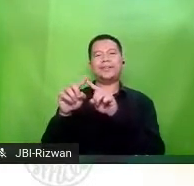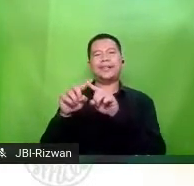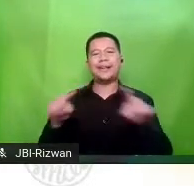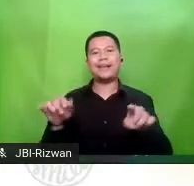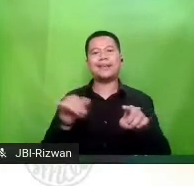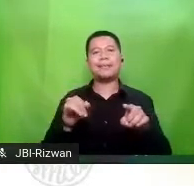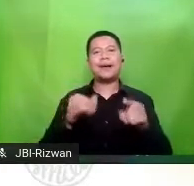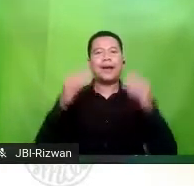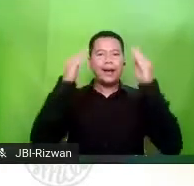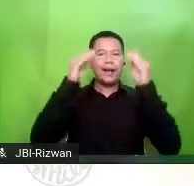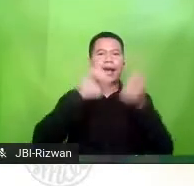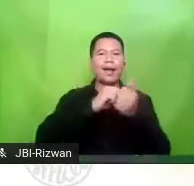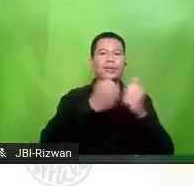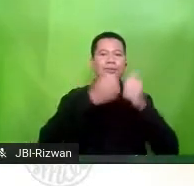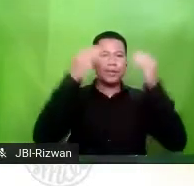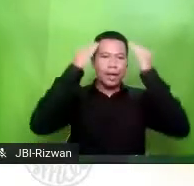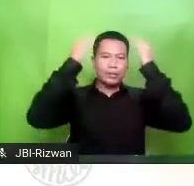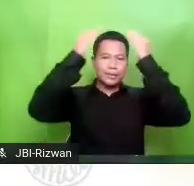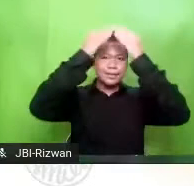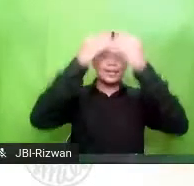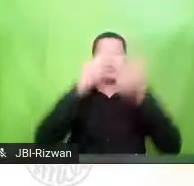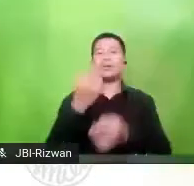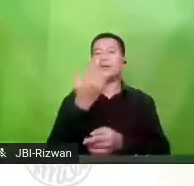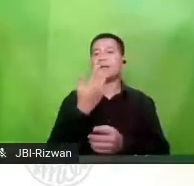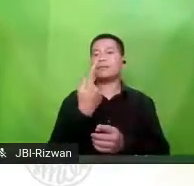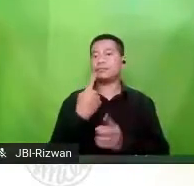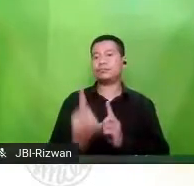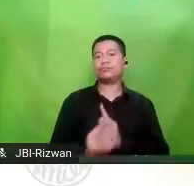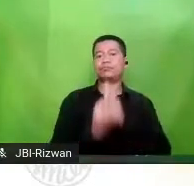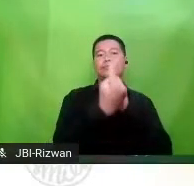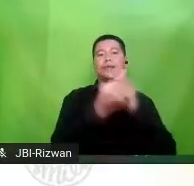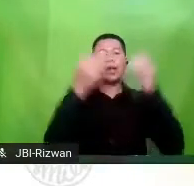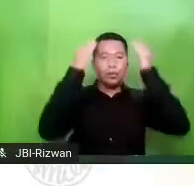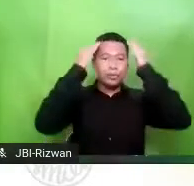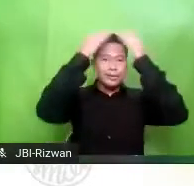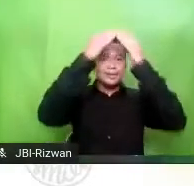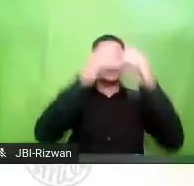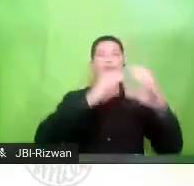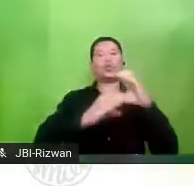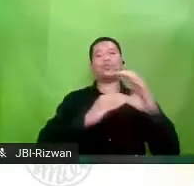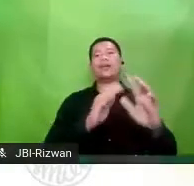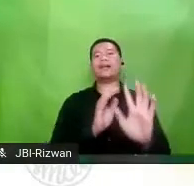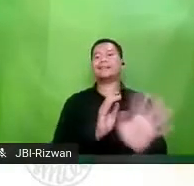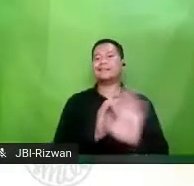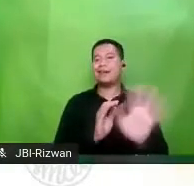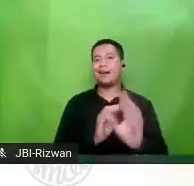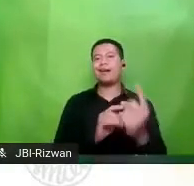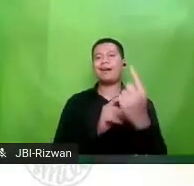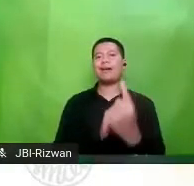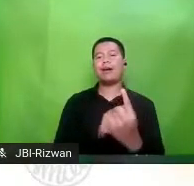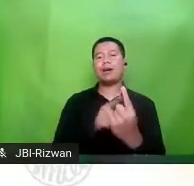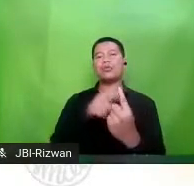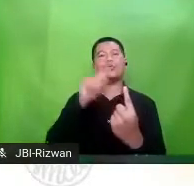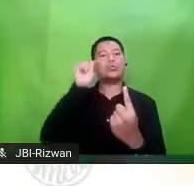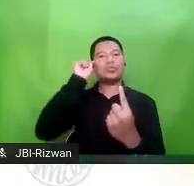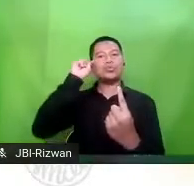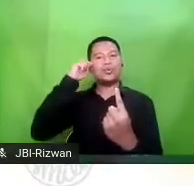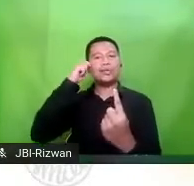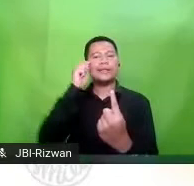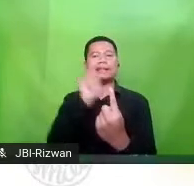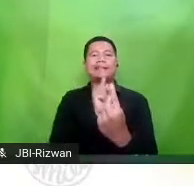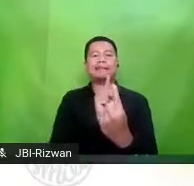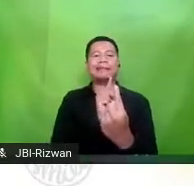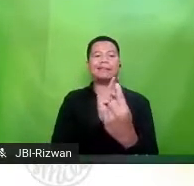autisme. Karena kalau kita berhadapan dengan kasus autisme, ya dia tidak berkomunikasi, ya dia sulit juga untuk kemudian menatap